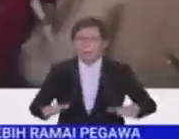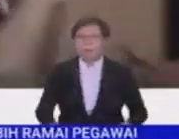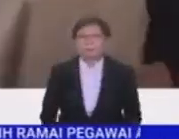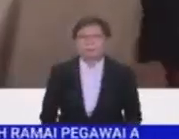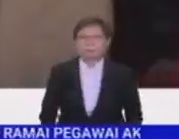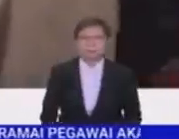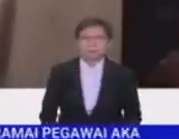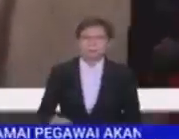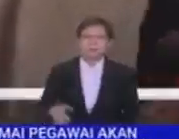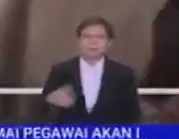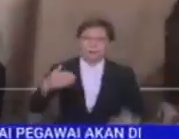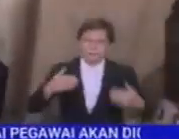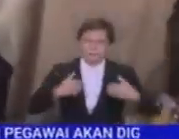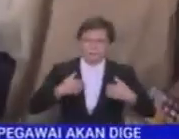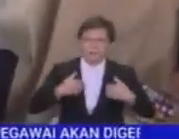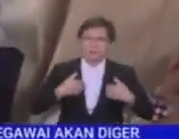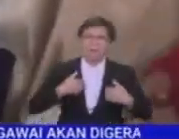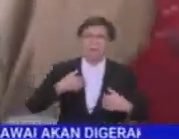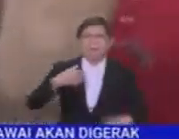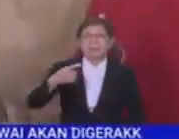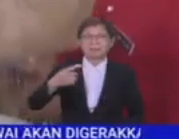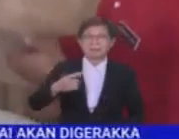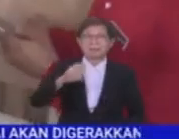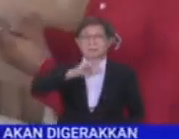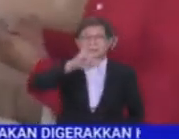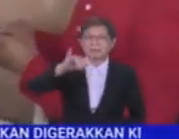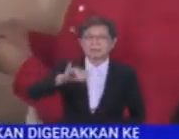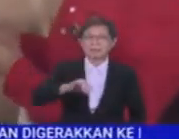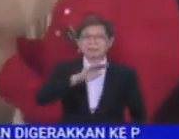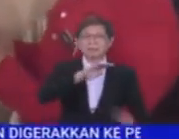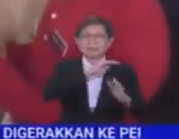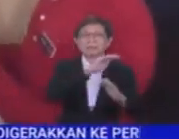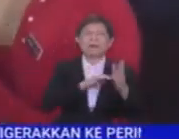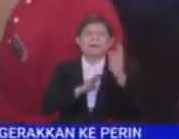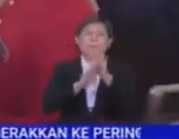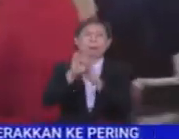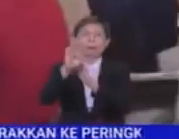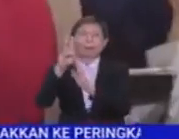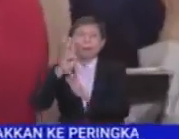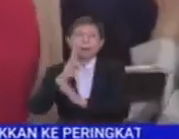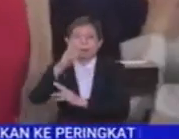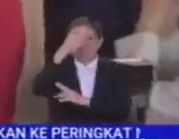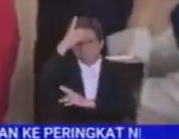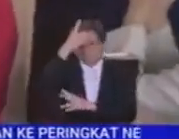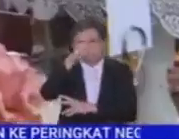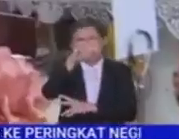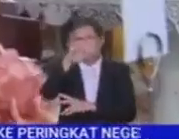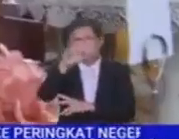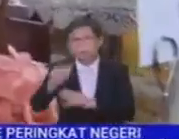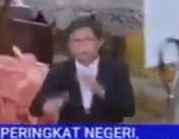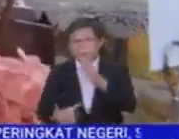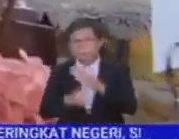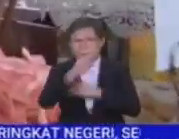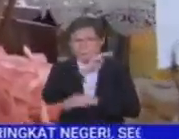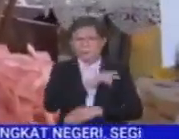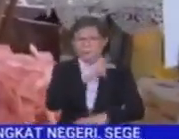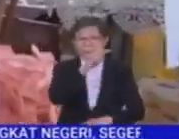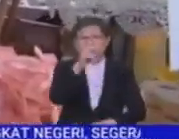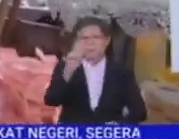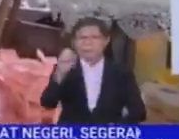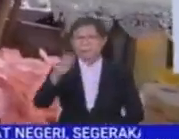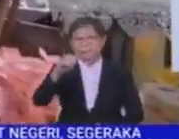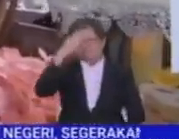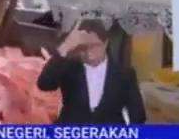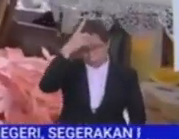Datuk Seri Tuan Ibrahim Tuan Man, Menteri Pembangunan Wanita, Keluarga dan Masyarakat Datuk Seri Rina Hamam Harun, Timbalan Menteri KCOM Datuk